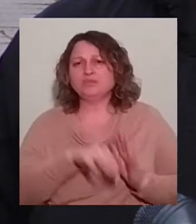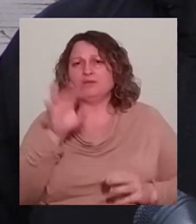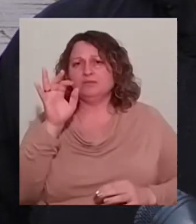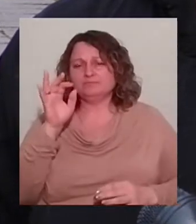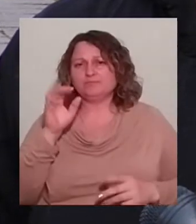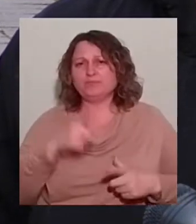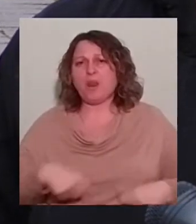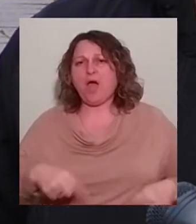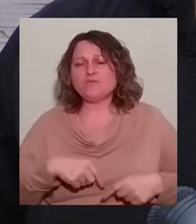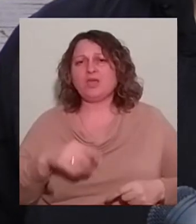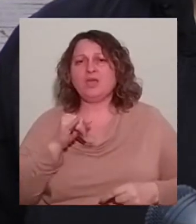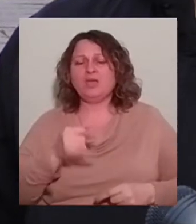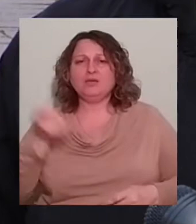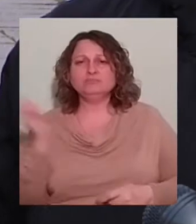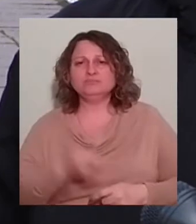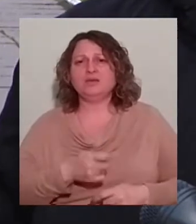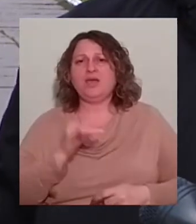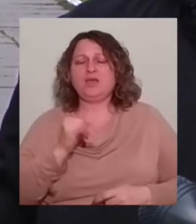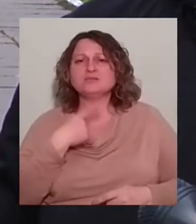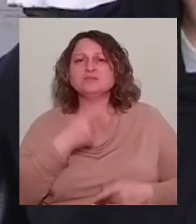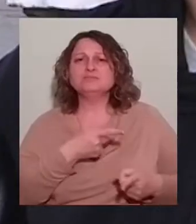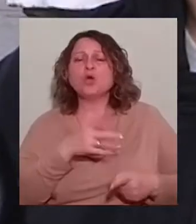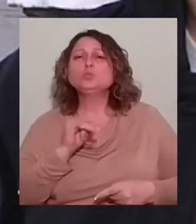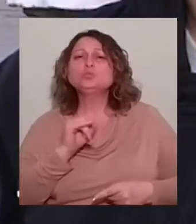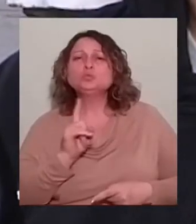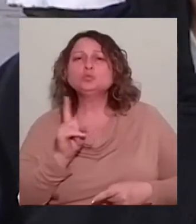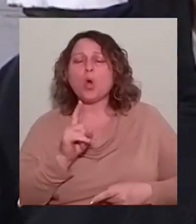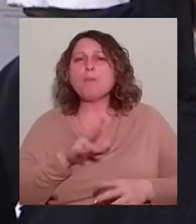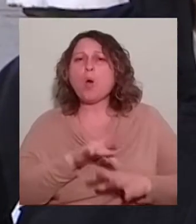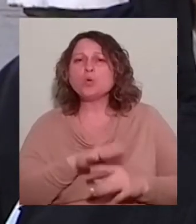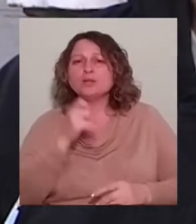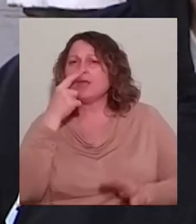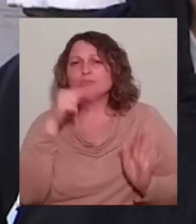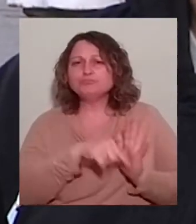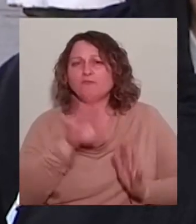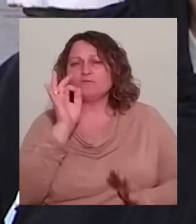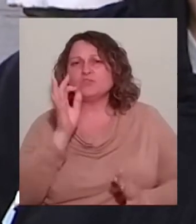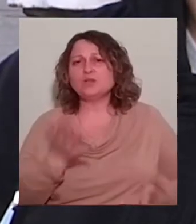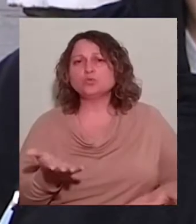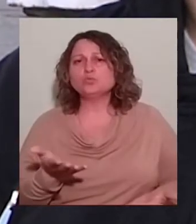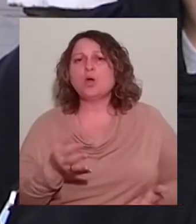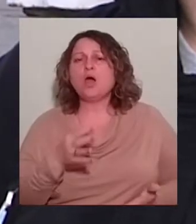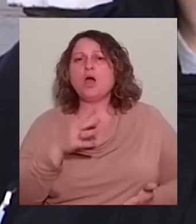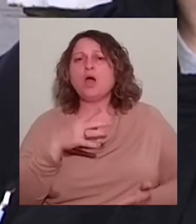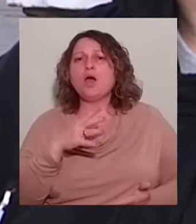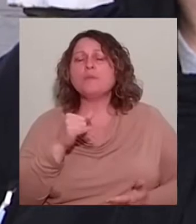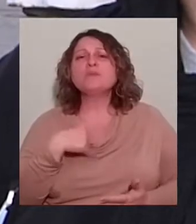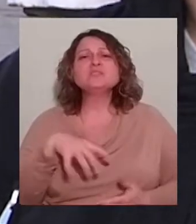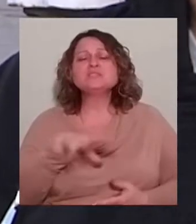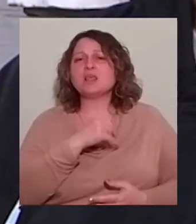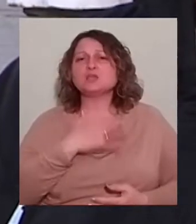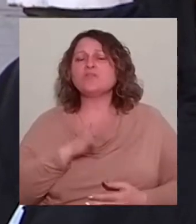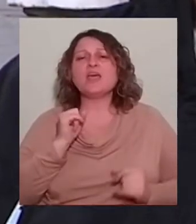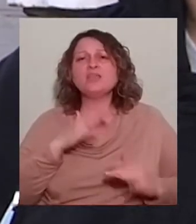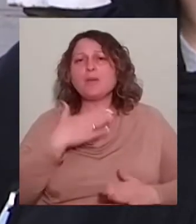І наступного дня вона була сказала, ну що той паучок в дірочку заліз. Нею не задоволені не тільки ми, нею не задоволений і весь клас, але